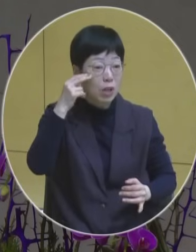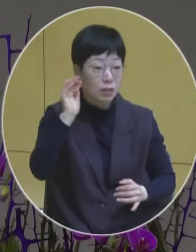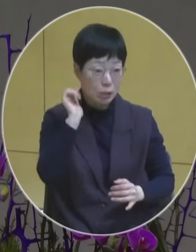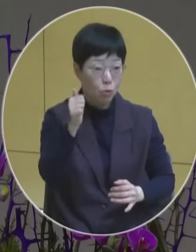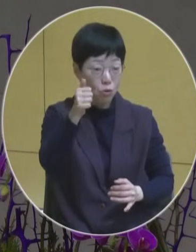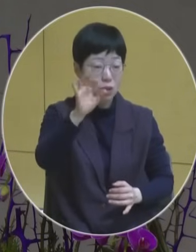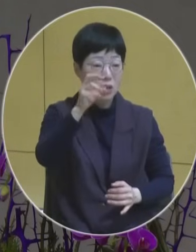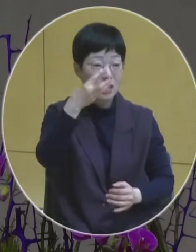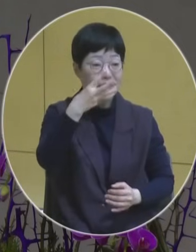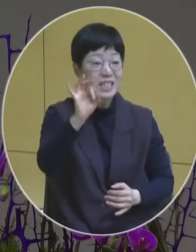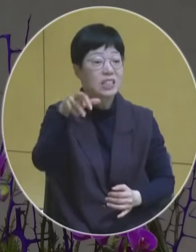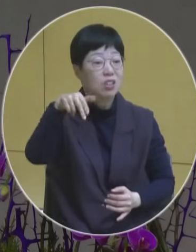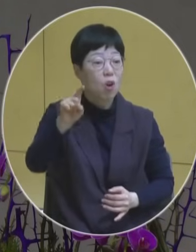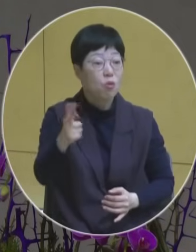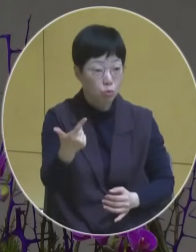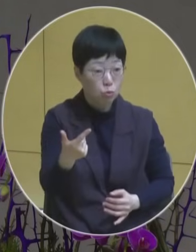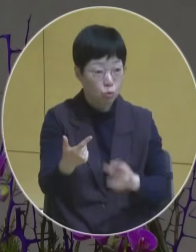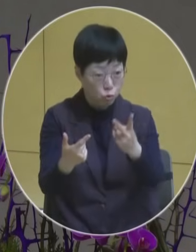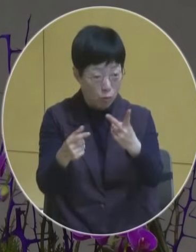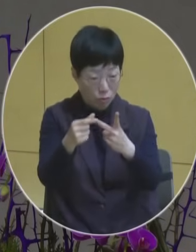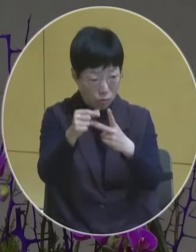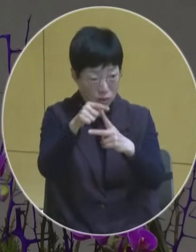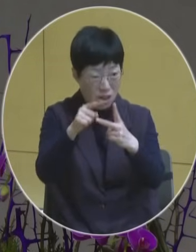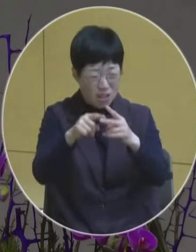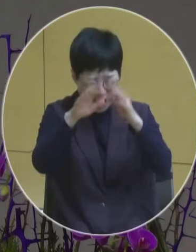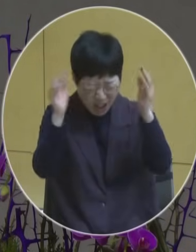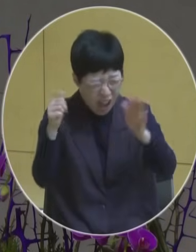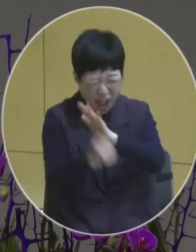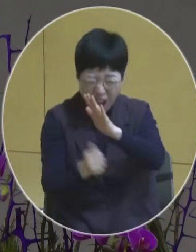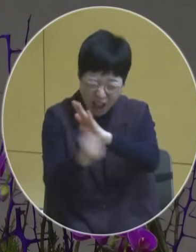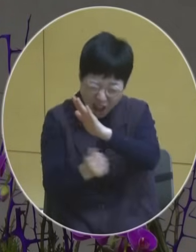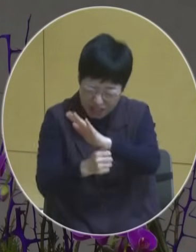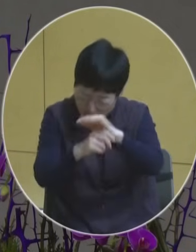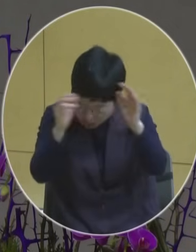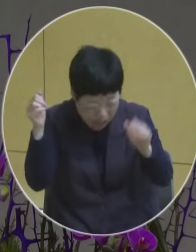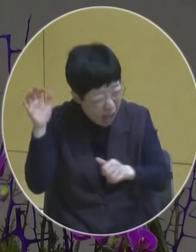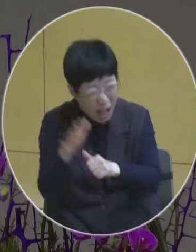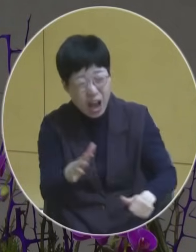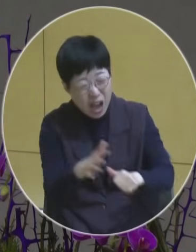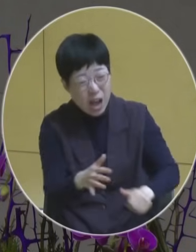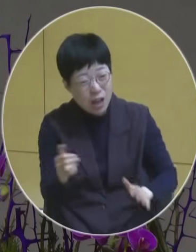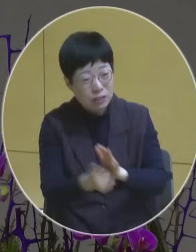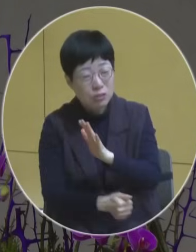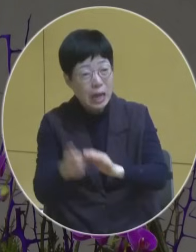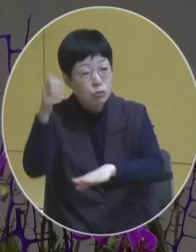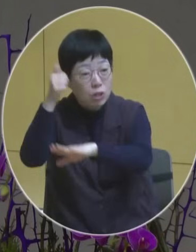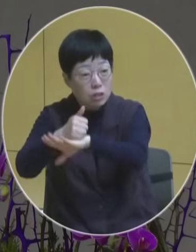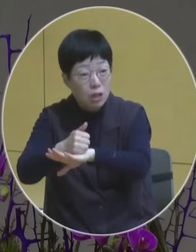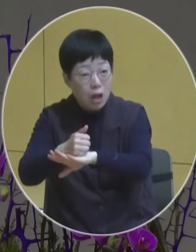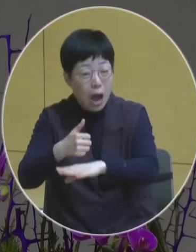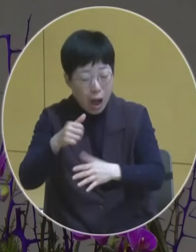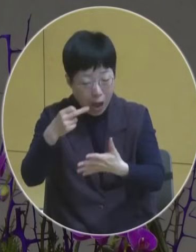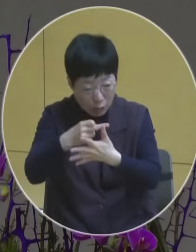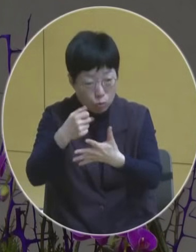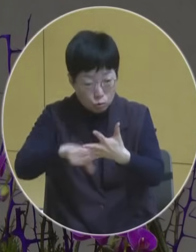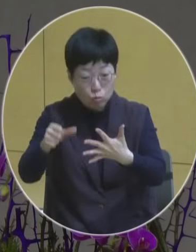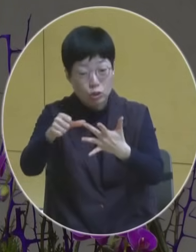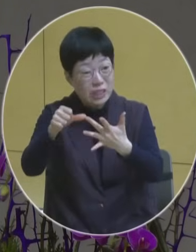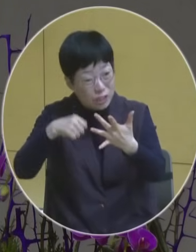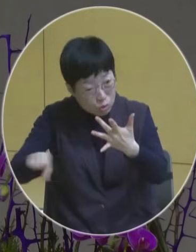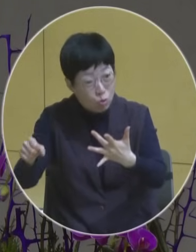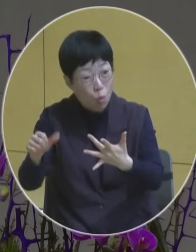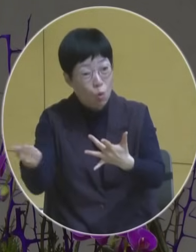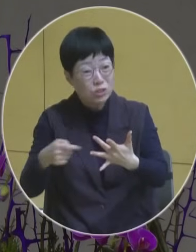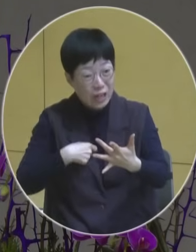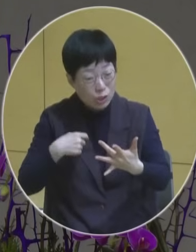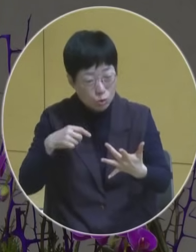바라보면 그가 성공한 것은 한 번 내지 두 번밖에 없어요. 다 실패해요. 열 몇 번 다 실패했어요. 심지어는 자기 장남도 죽고 셋째도 죽고